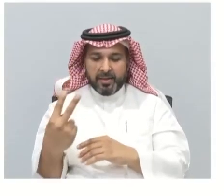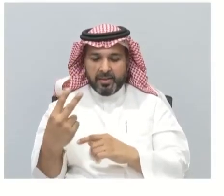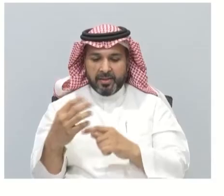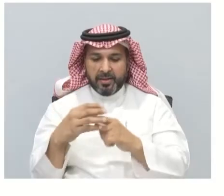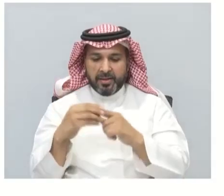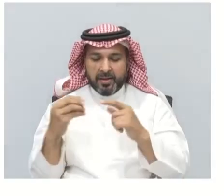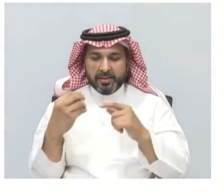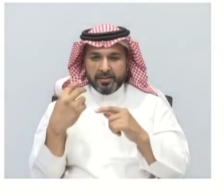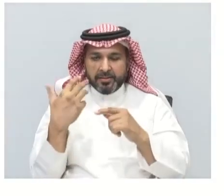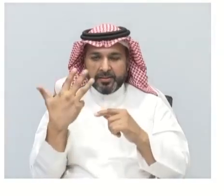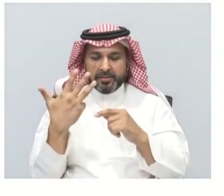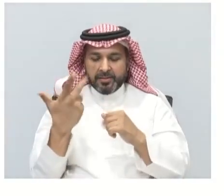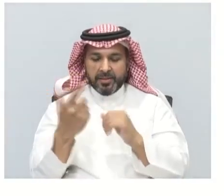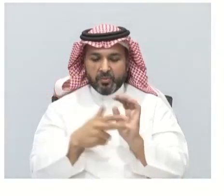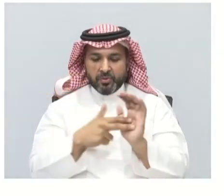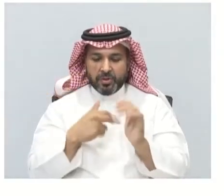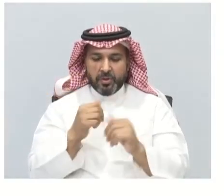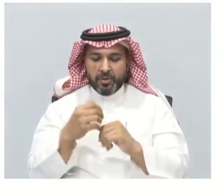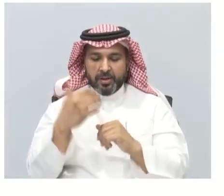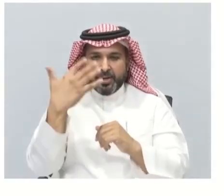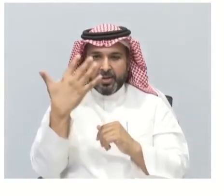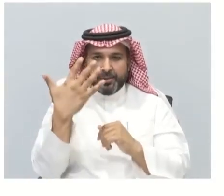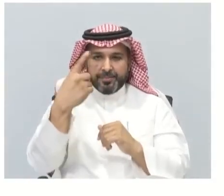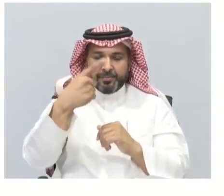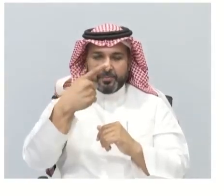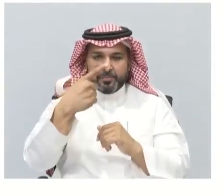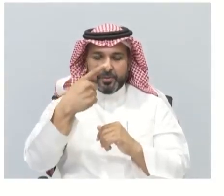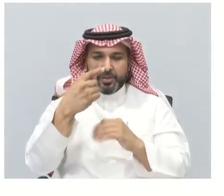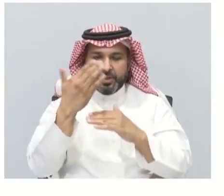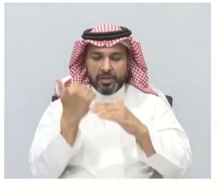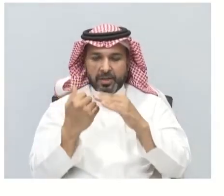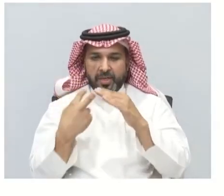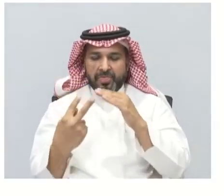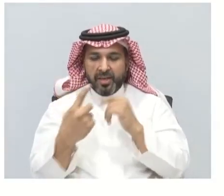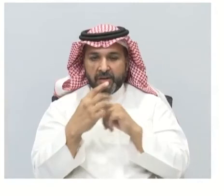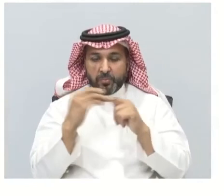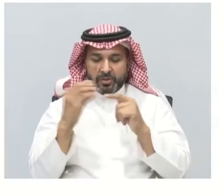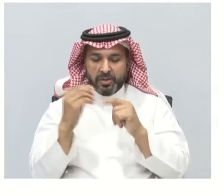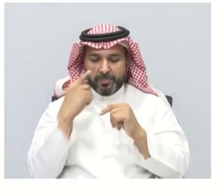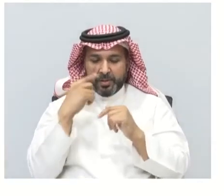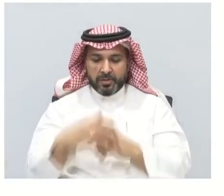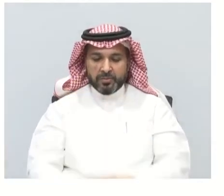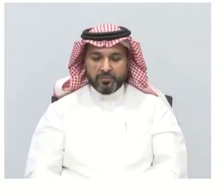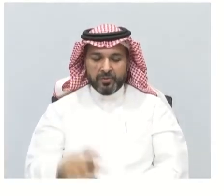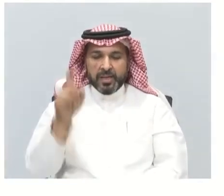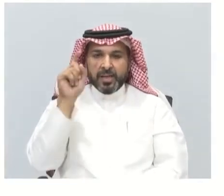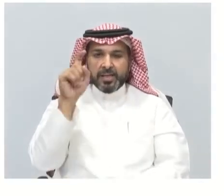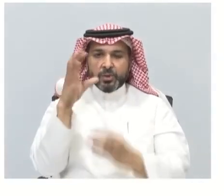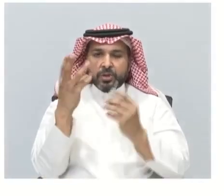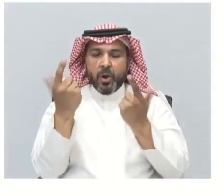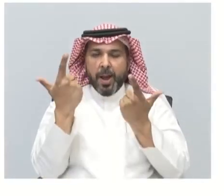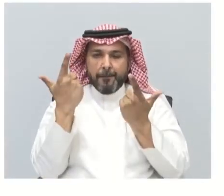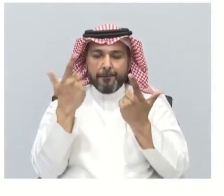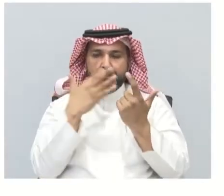3 على ا نا 9 يساوي كم ناص 15 على 2 طيب تقدر تجيب قيمه اكس الان نعم احنا